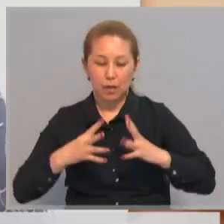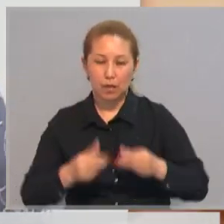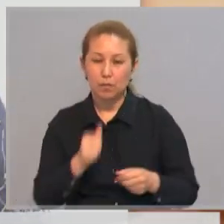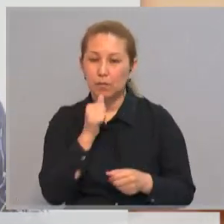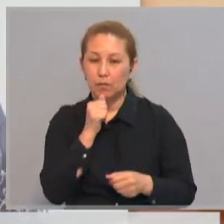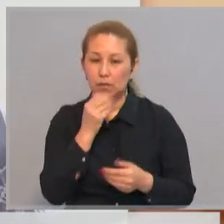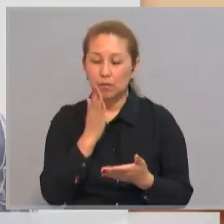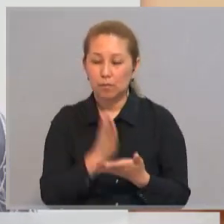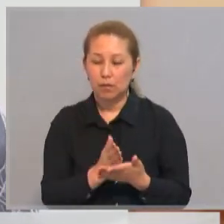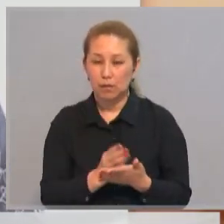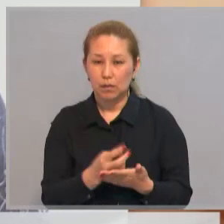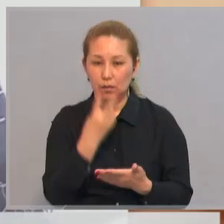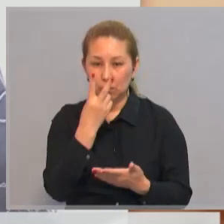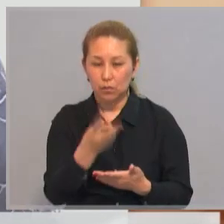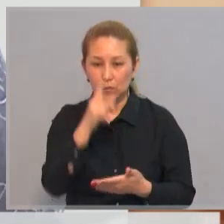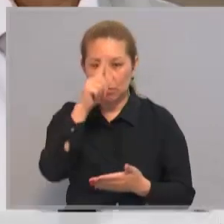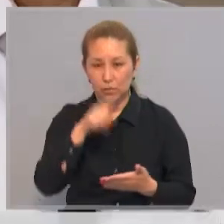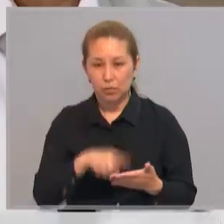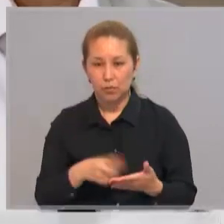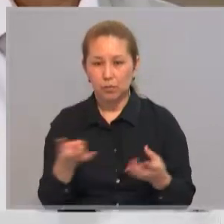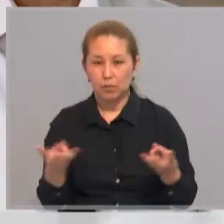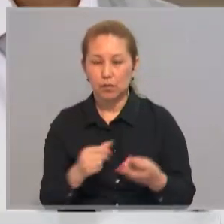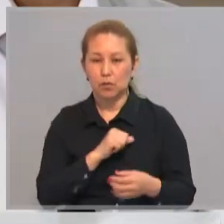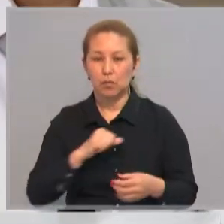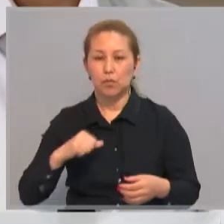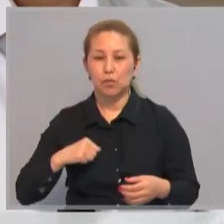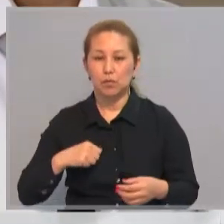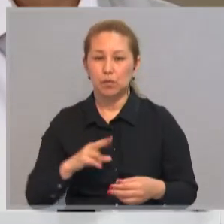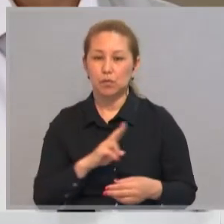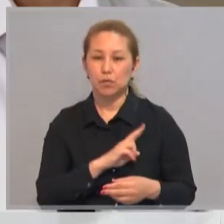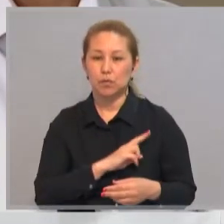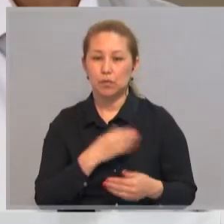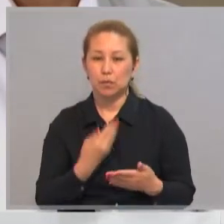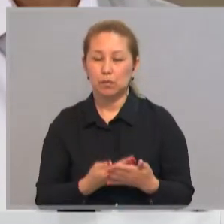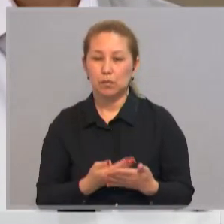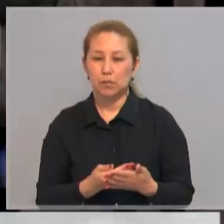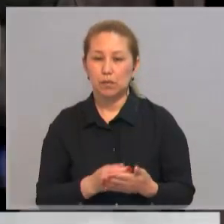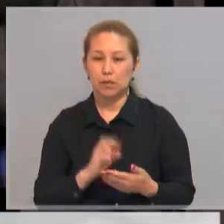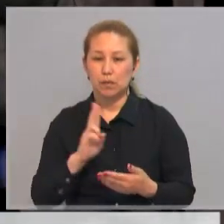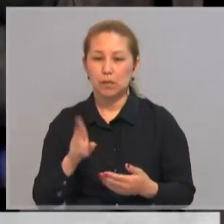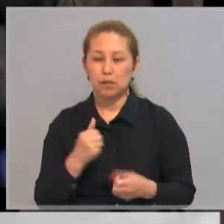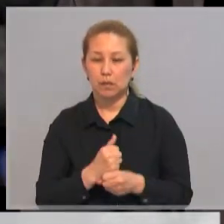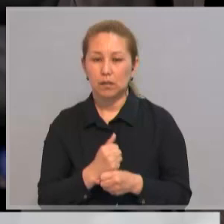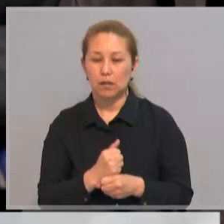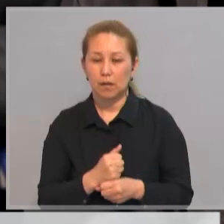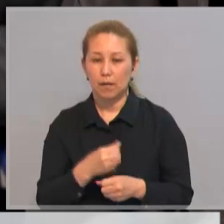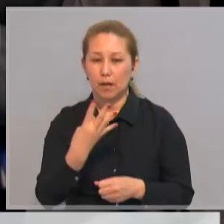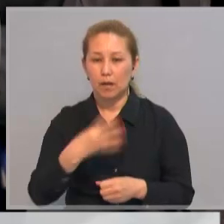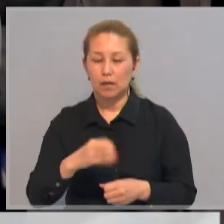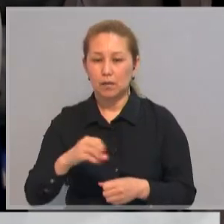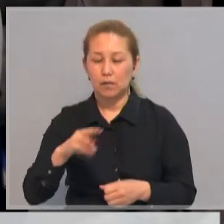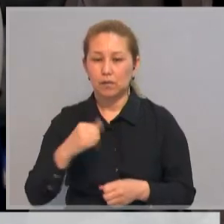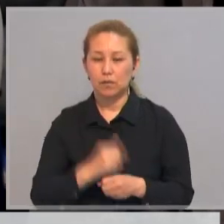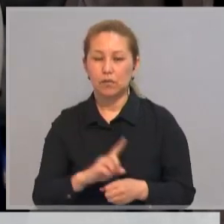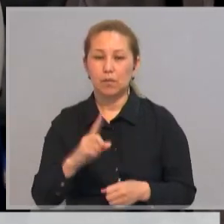бар екенін ұғыну, соны түсіне білу. Өзін өз өлтіру жаһандық сипаттағы кесел. Жер бетінде әр 40 секунд сайын бір